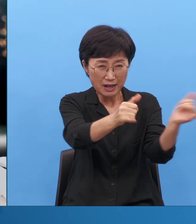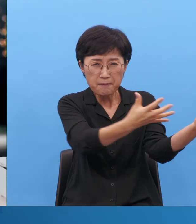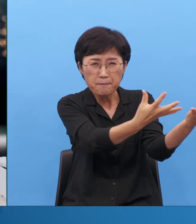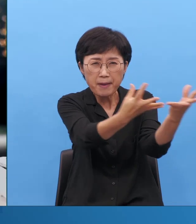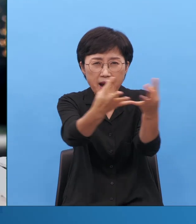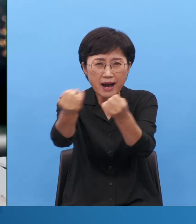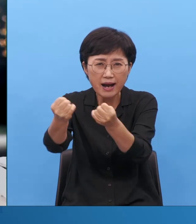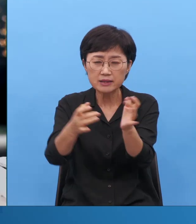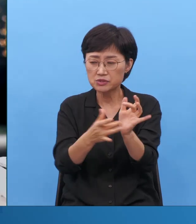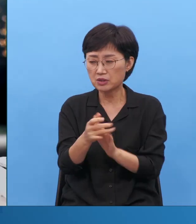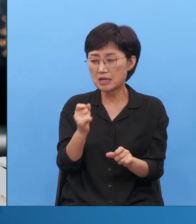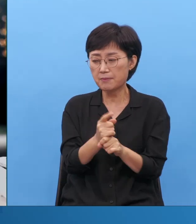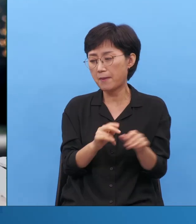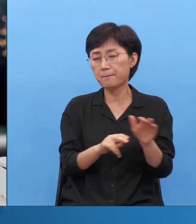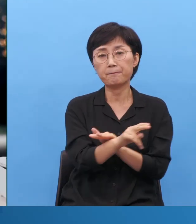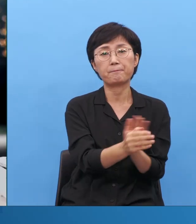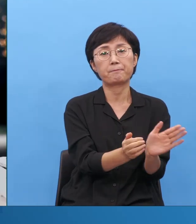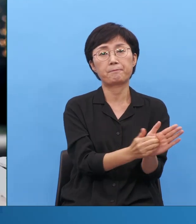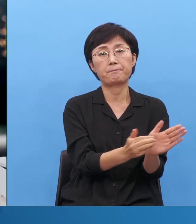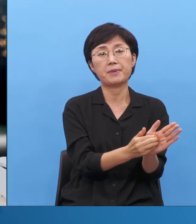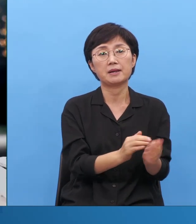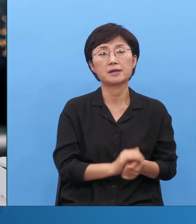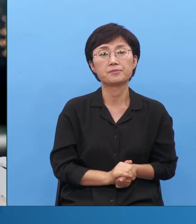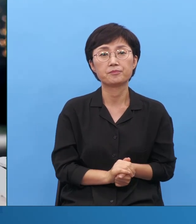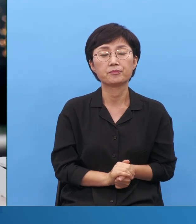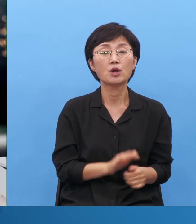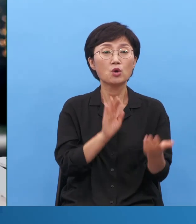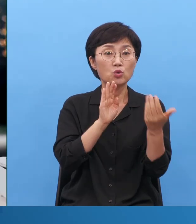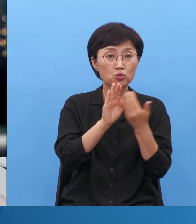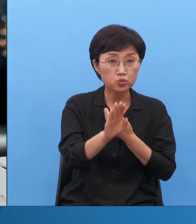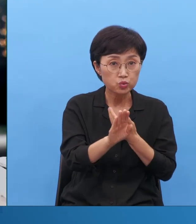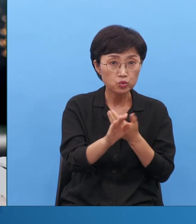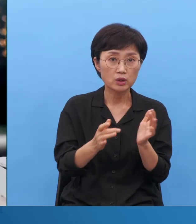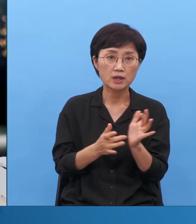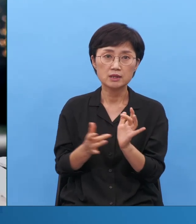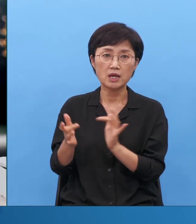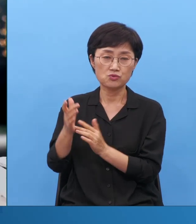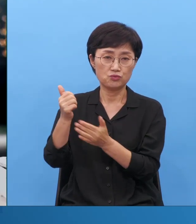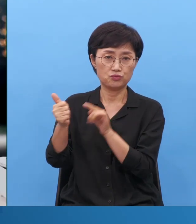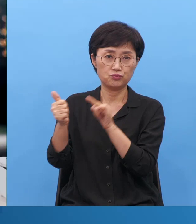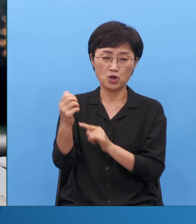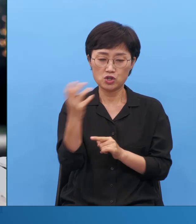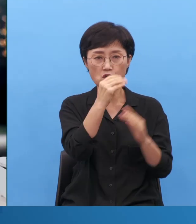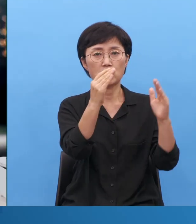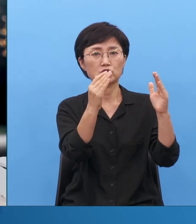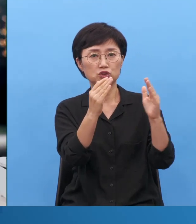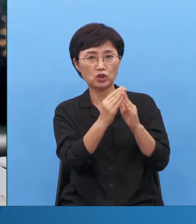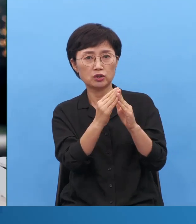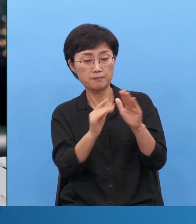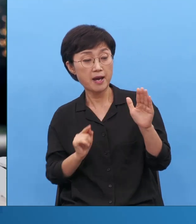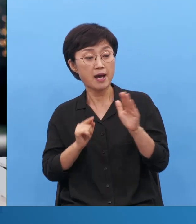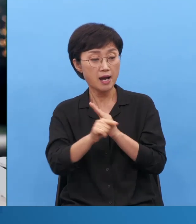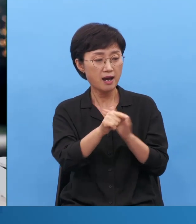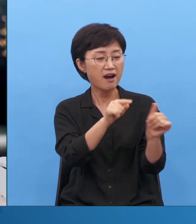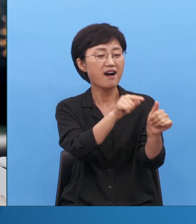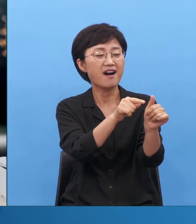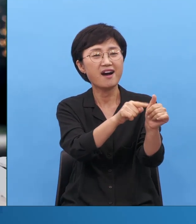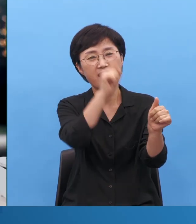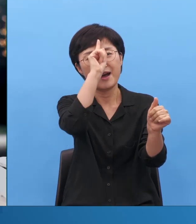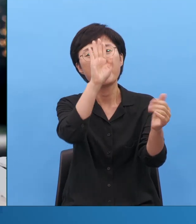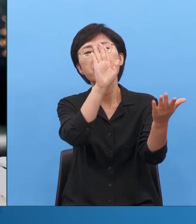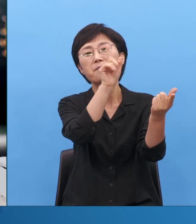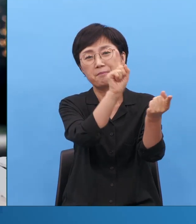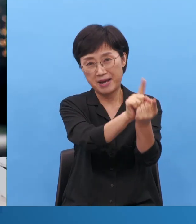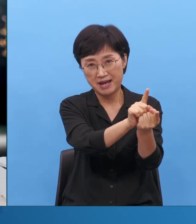사람이 많으므로 예수께서 이미 피하셨습니다. 그 후에 예수께서 성전에서 그 사람을